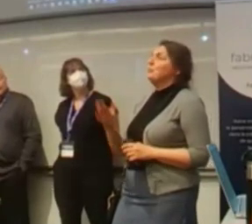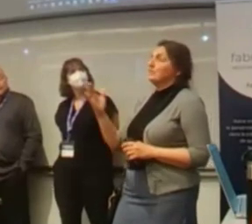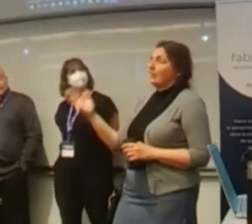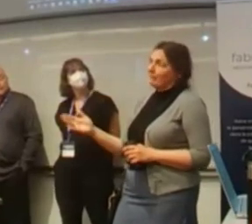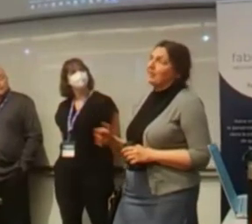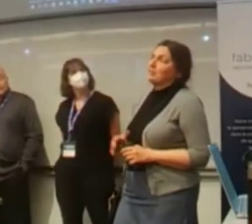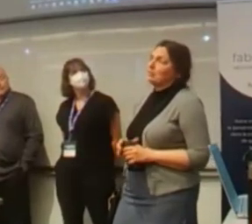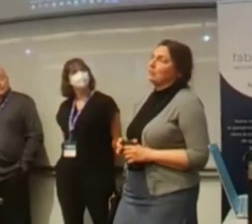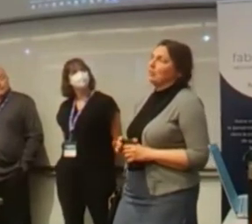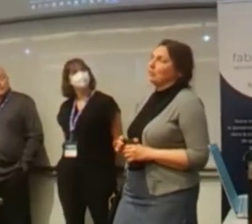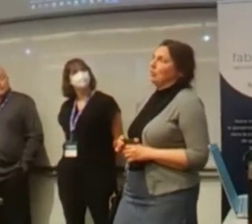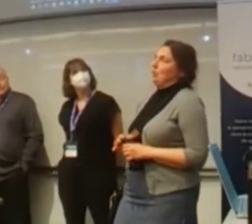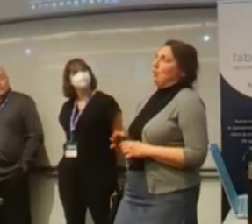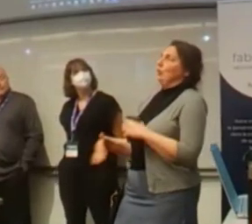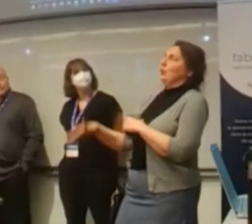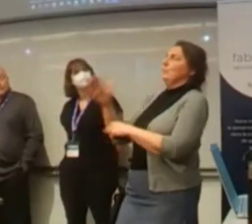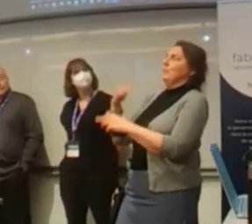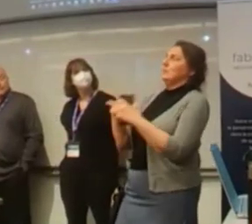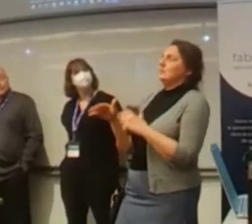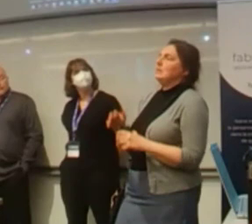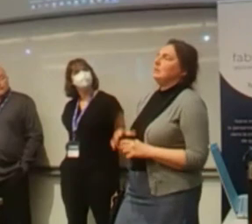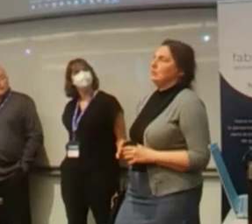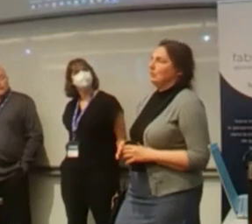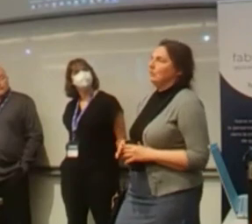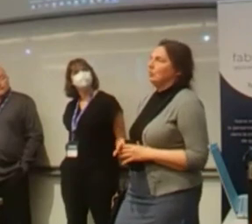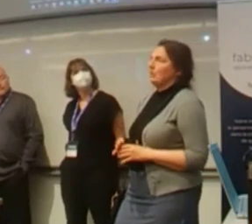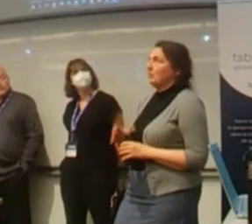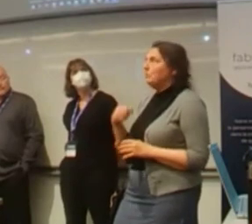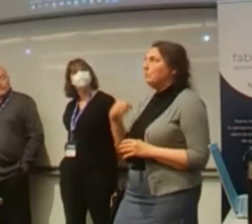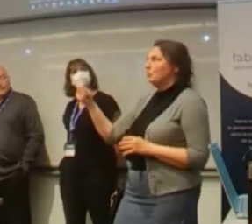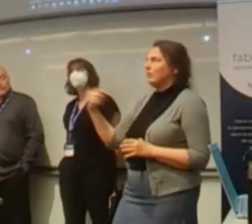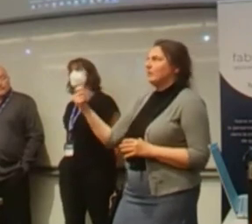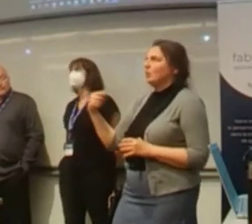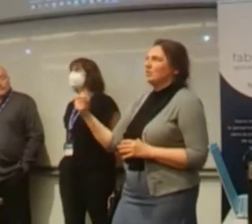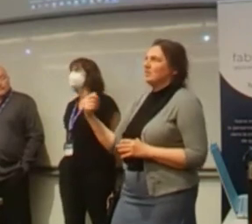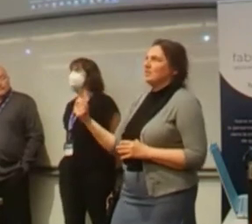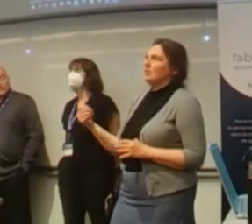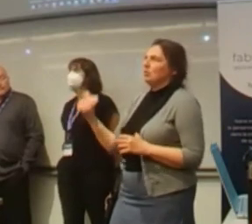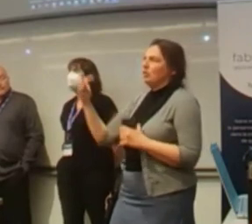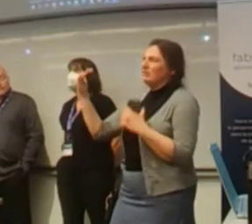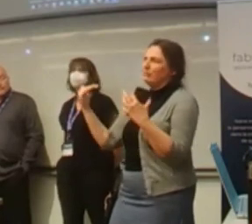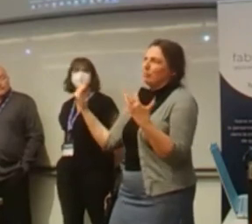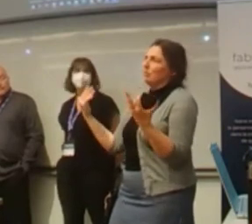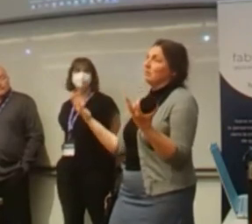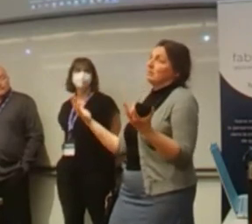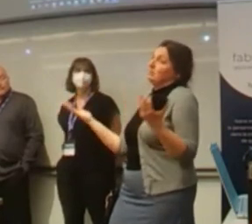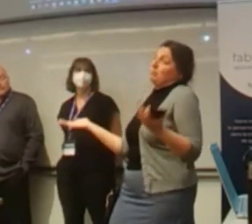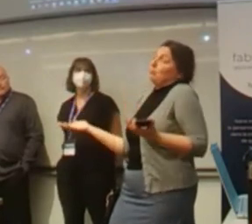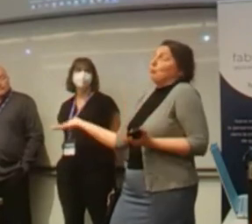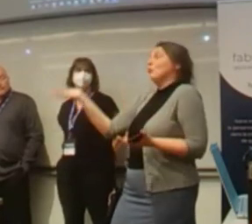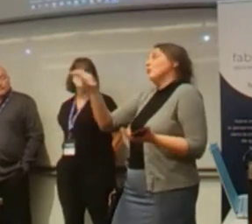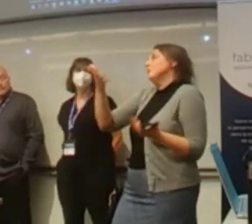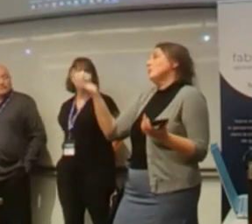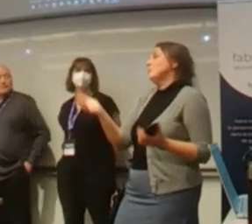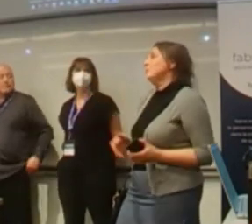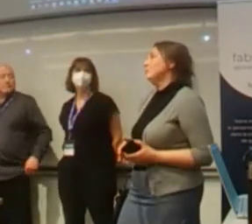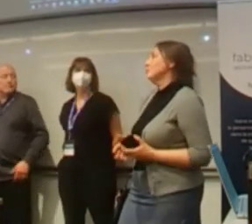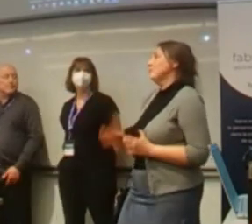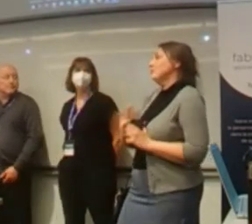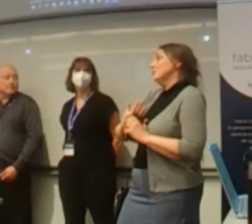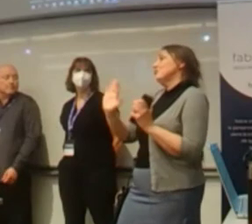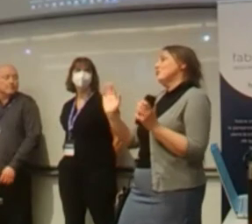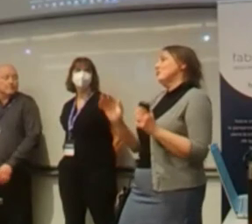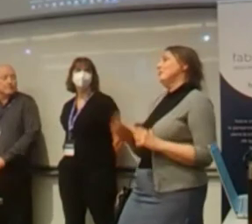c'était plus simple de faire ça que de repenser le chapitre puis de tout en négocier le niveau. Là, surtout, on ne connaissait pas.